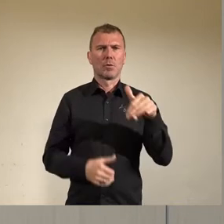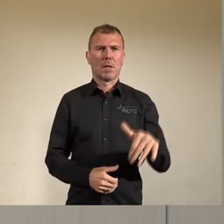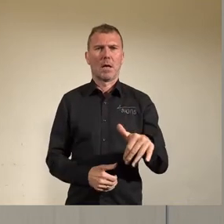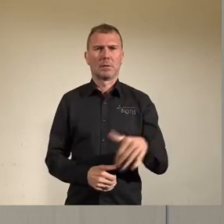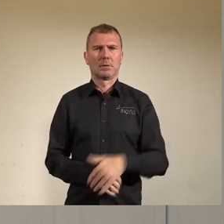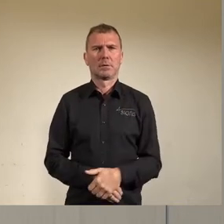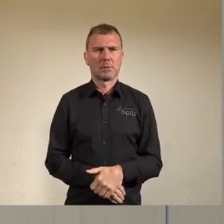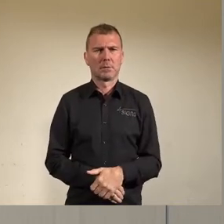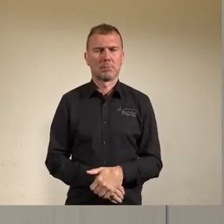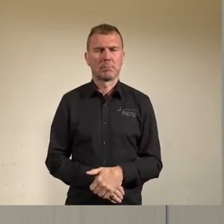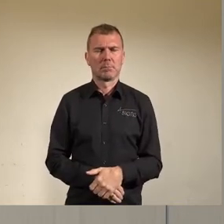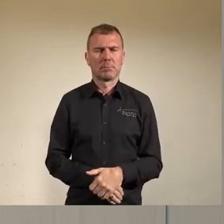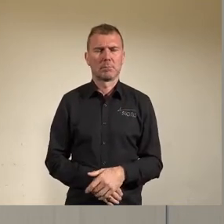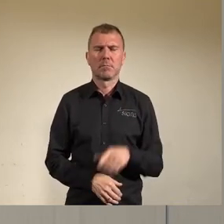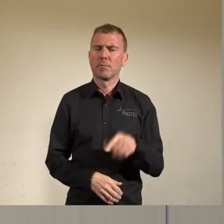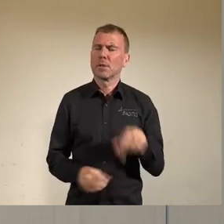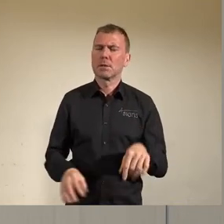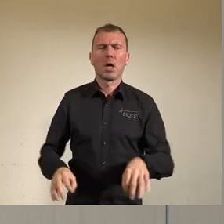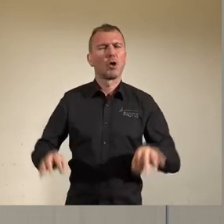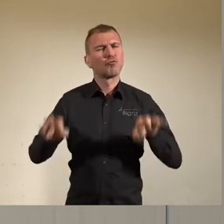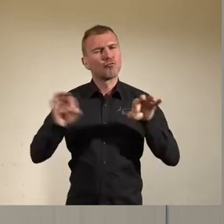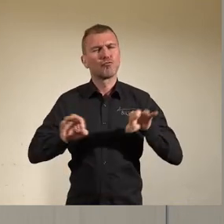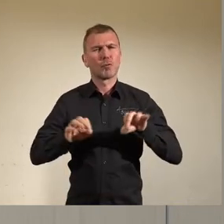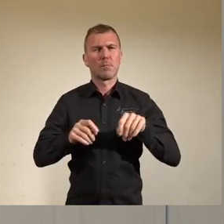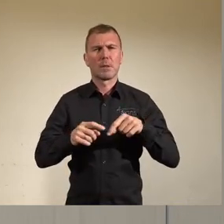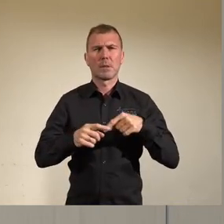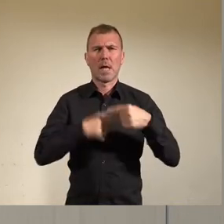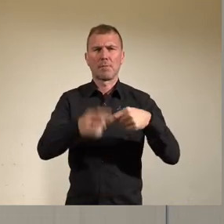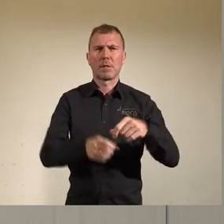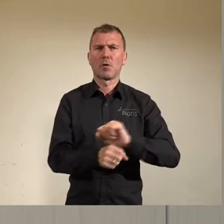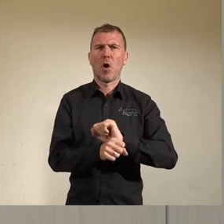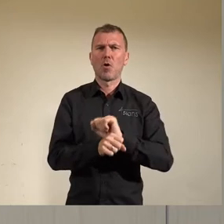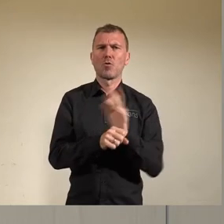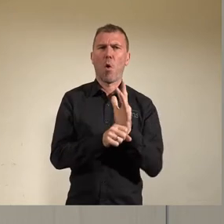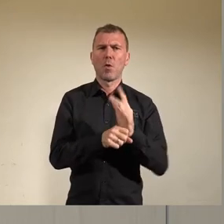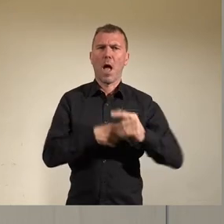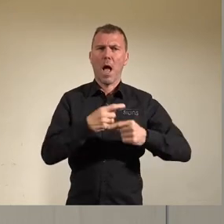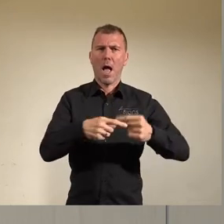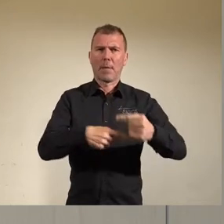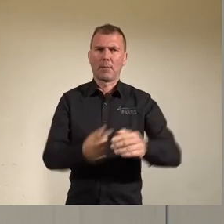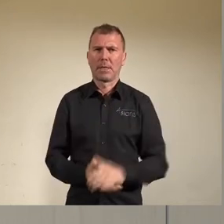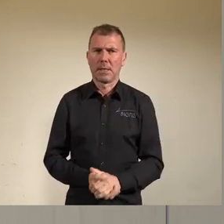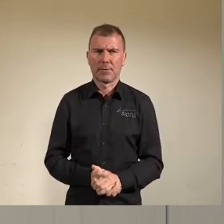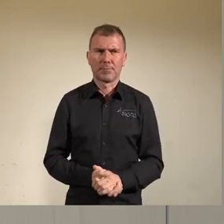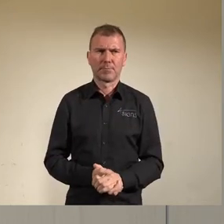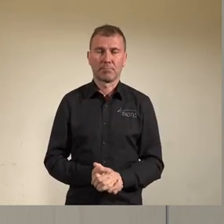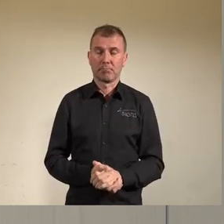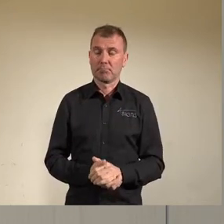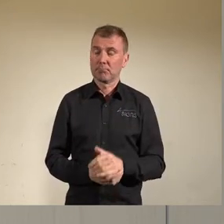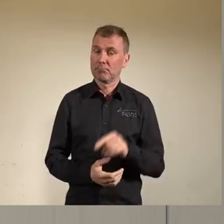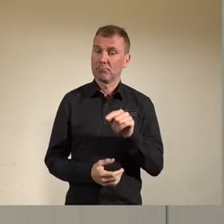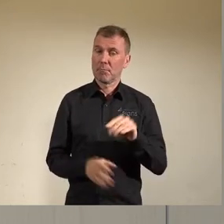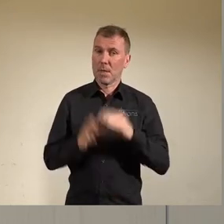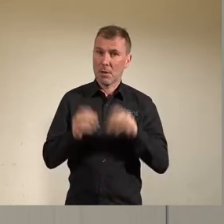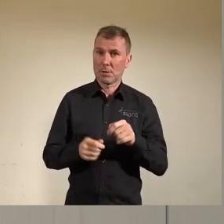Angesichts der dramatischen Entwicklung der Corona-Pandemie haben sich die an den